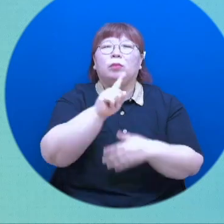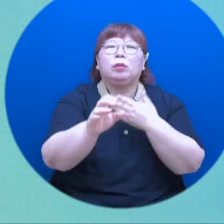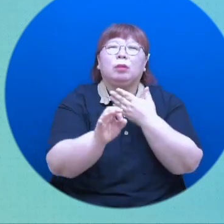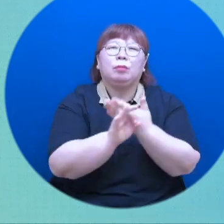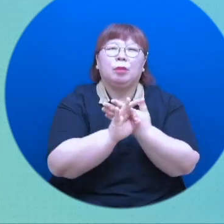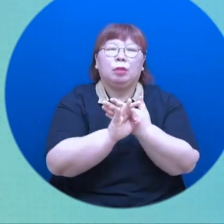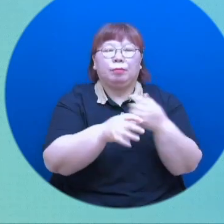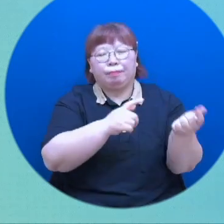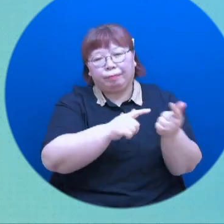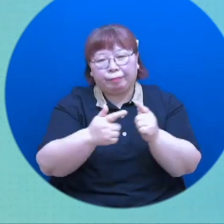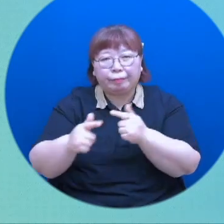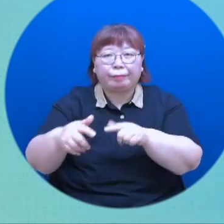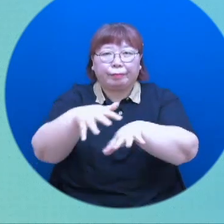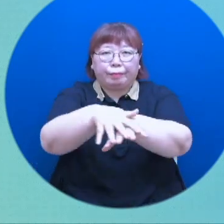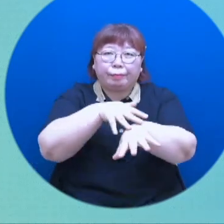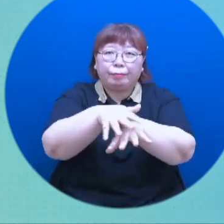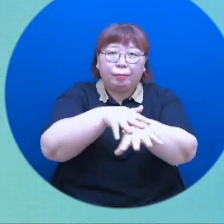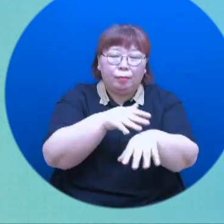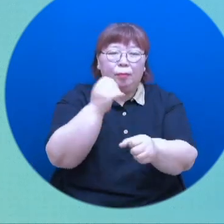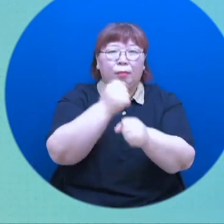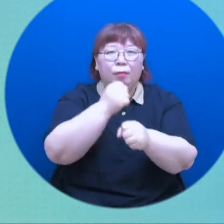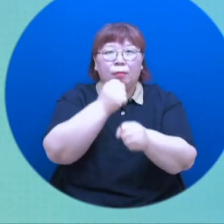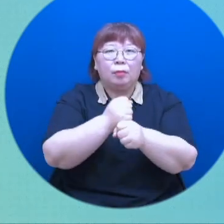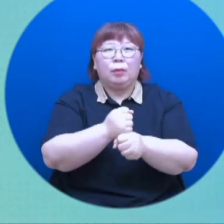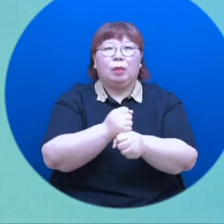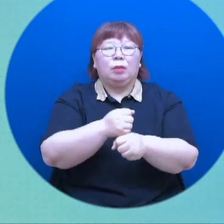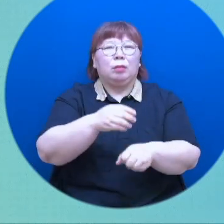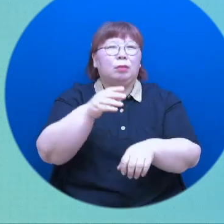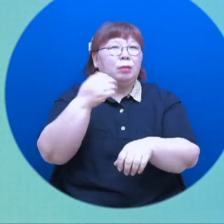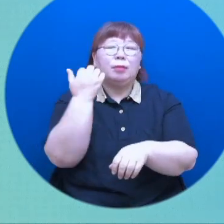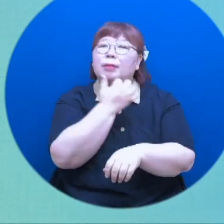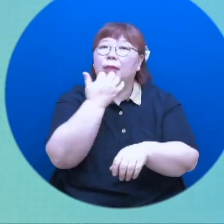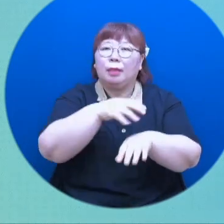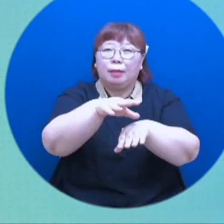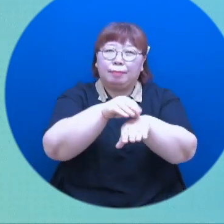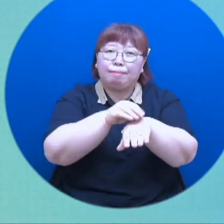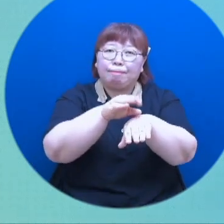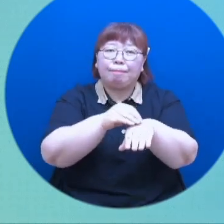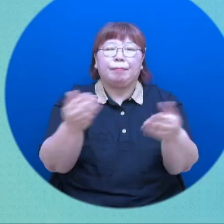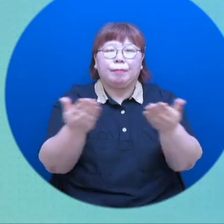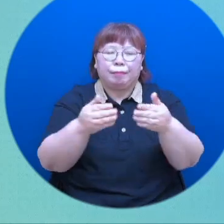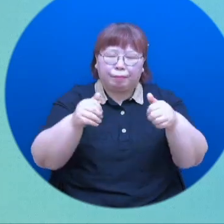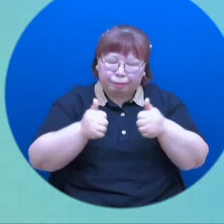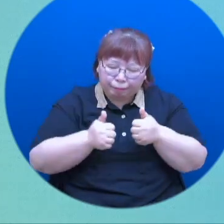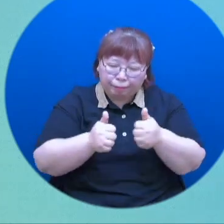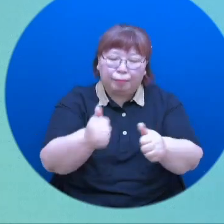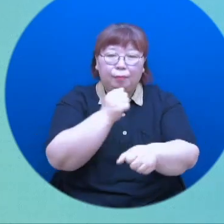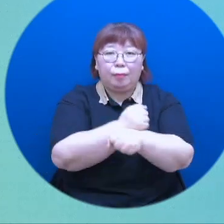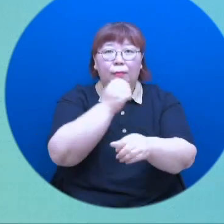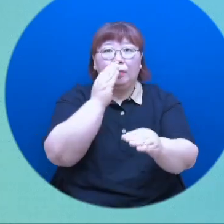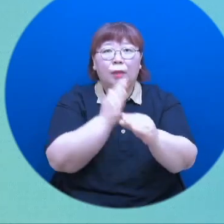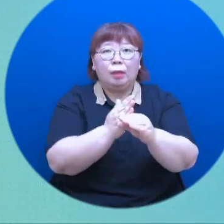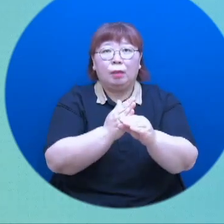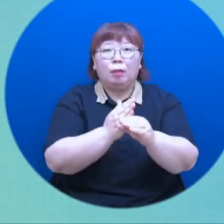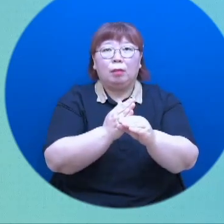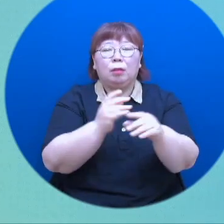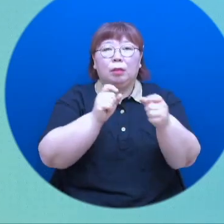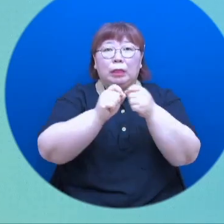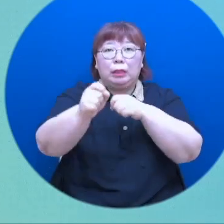물들이고 아주 열악해요. 몇 년 동안을 힘들게 그곳에 일을 하고 있는데 고향의 한